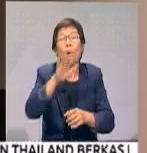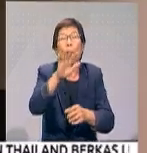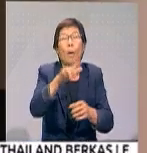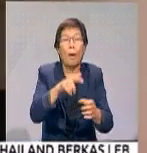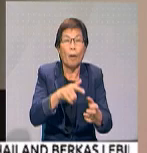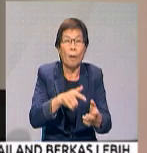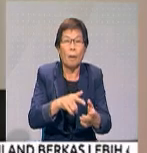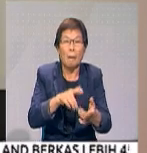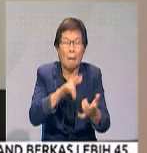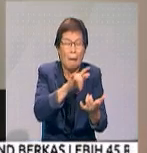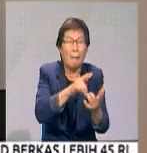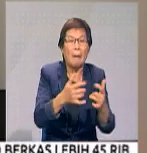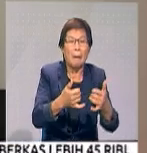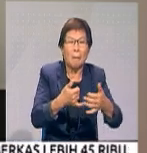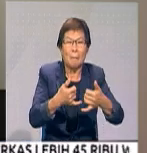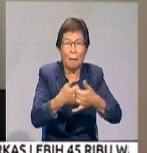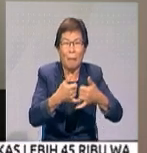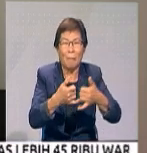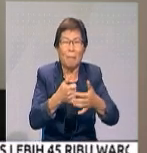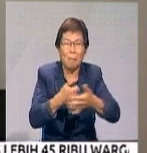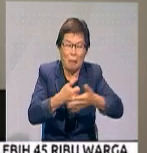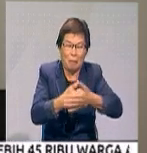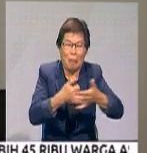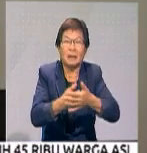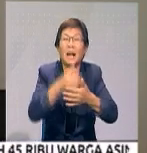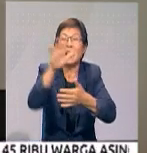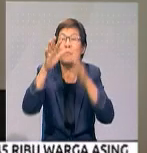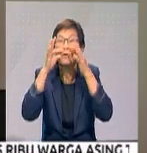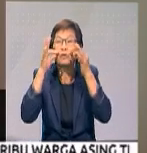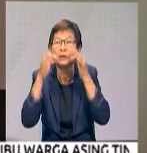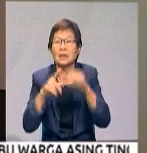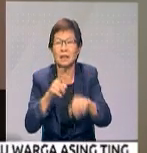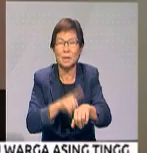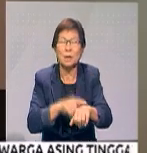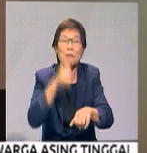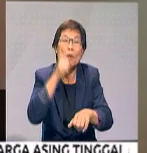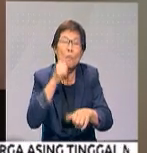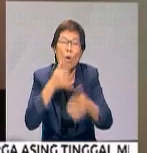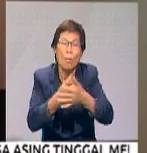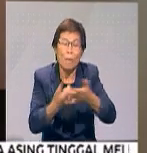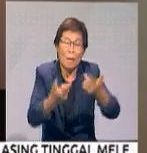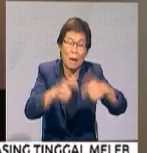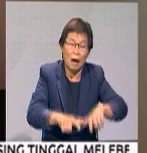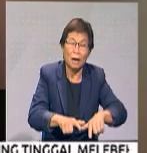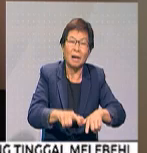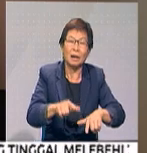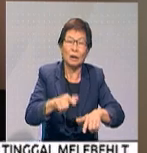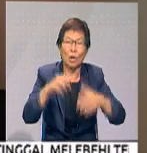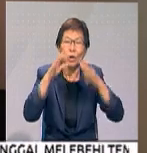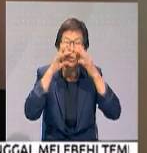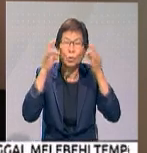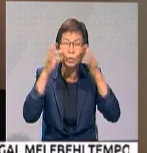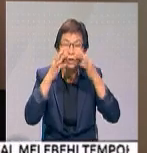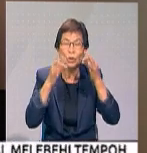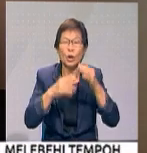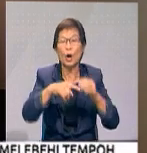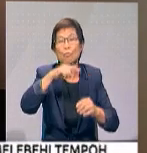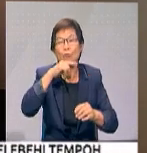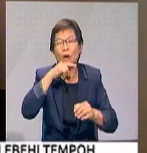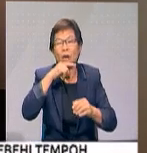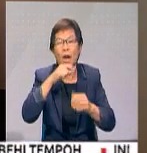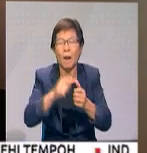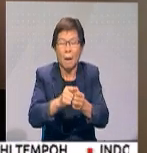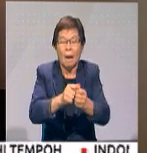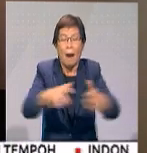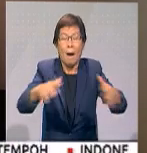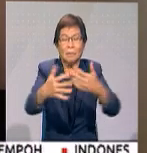betina dalam tempoh 1 malam. Pelik. Kejadian berlaku selepas Xiao Pi, kucing baka Russian Blue itu dilepaskan